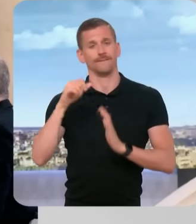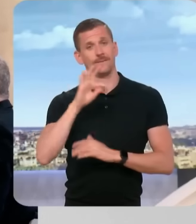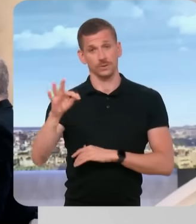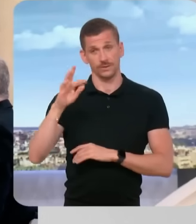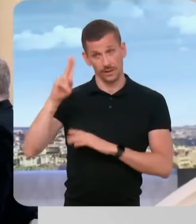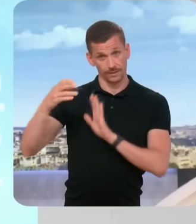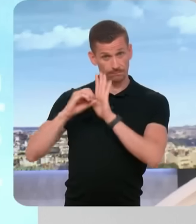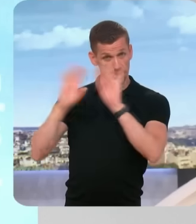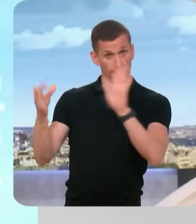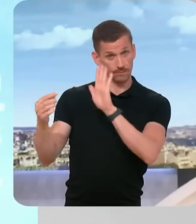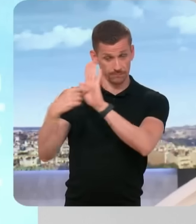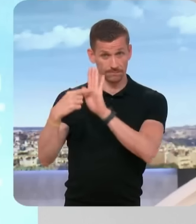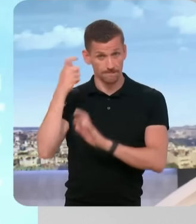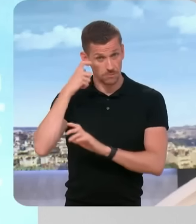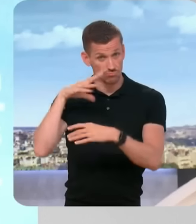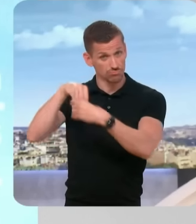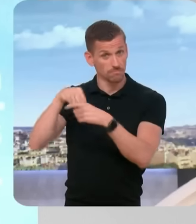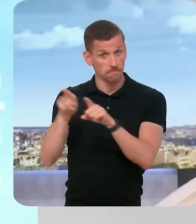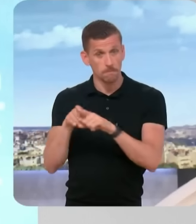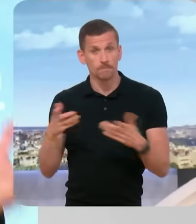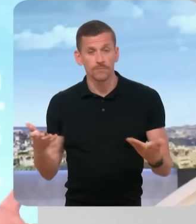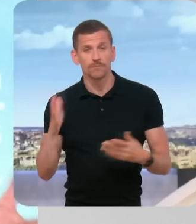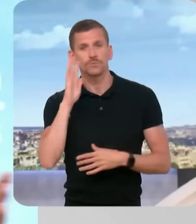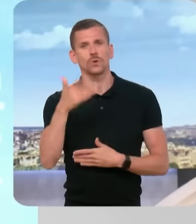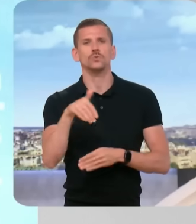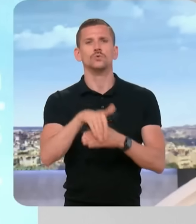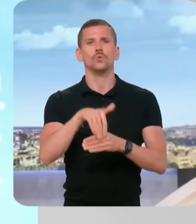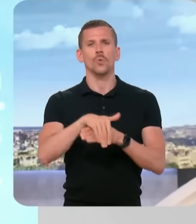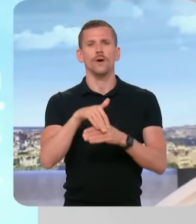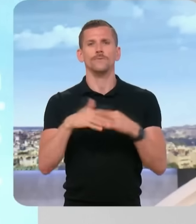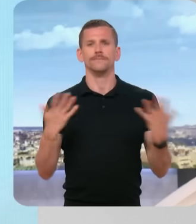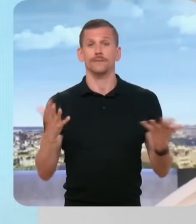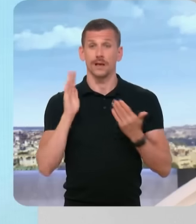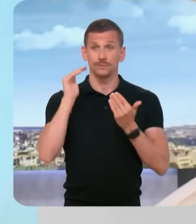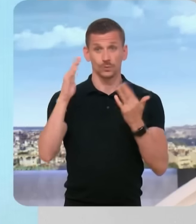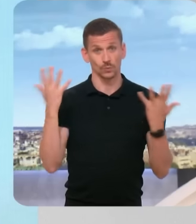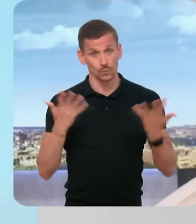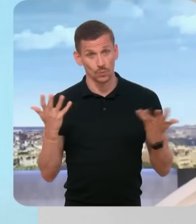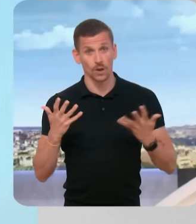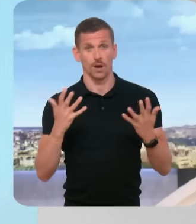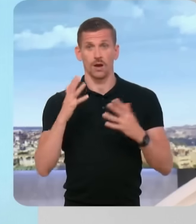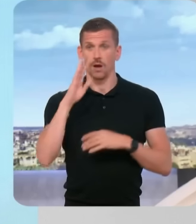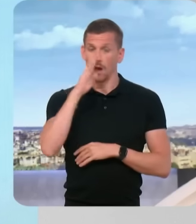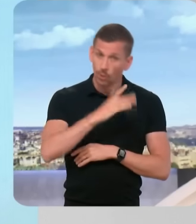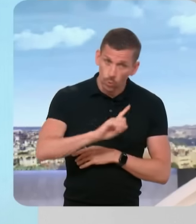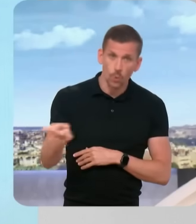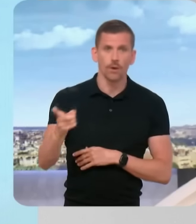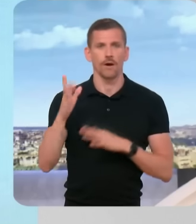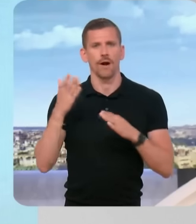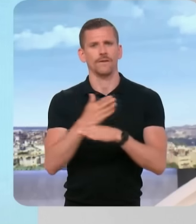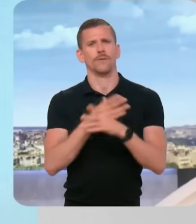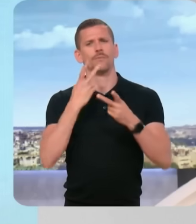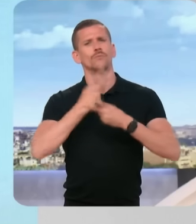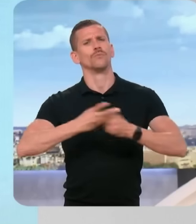prends comme tels, et j'espère que d'ici ce soir, il n'y aura pas un nouveau revirement du chef de l'État. Mais avant ces déclarations et avant ce que vous appelez un éventuel